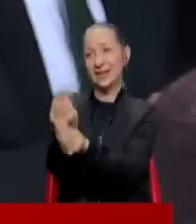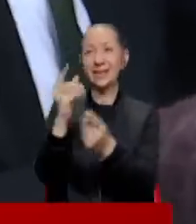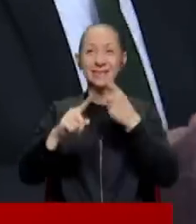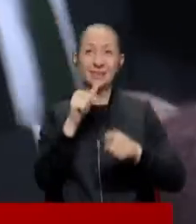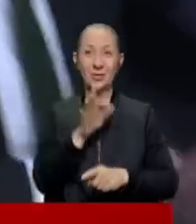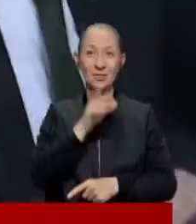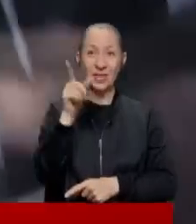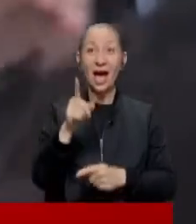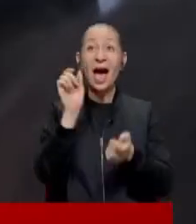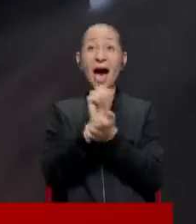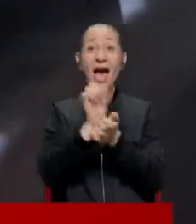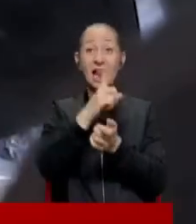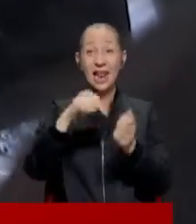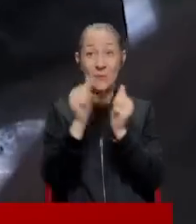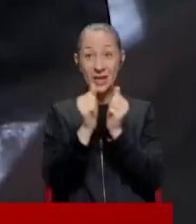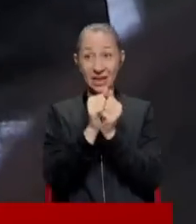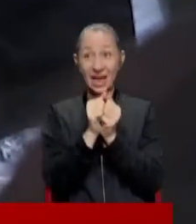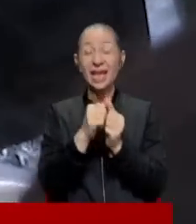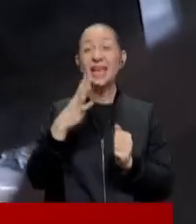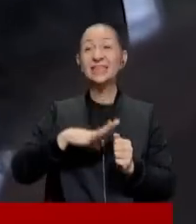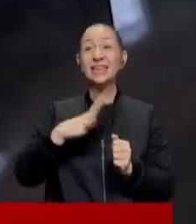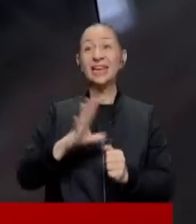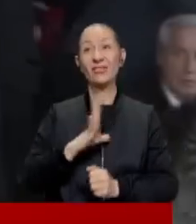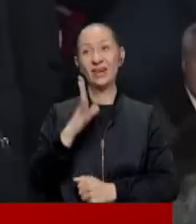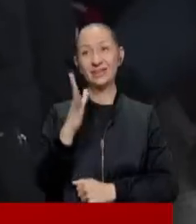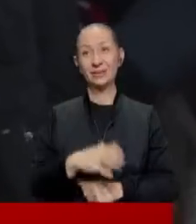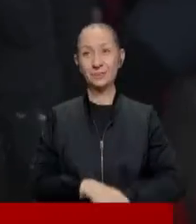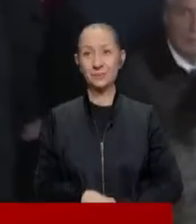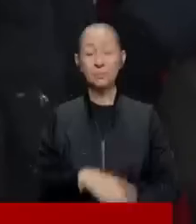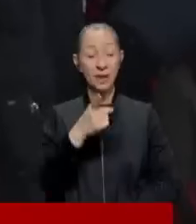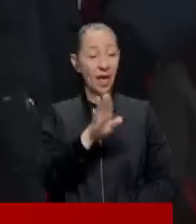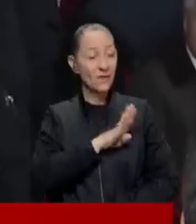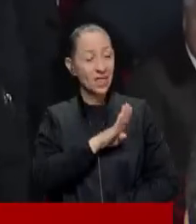Kılıçdaroğlu'na aileleriyle birlikte istekleri vardı